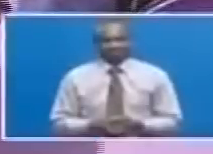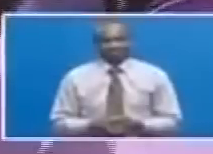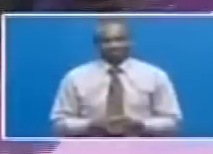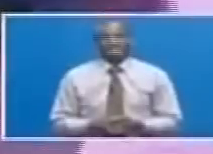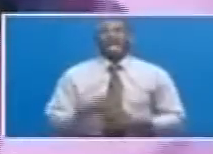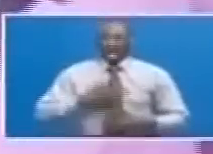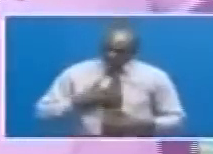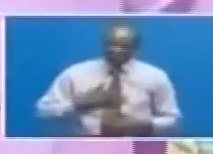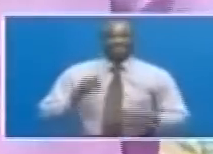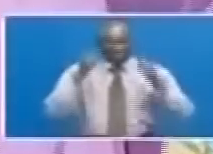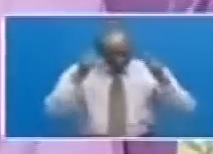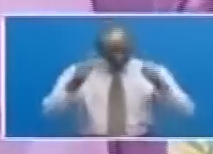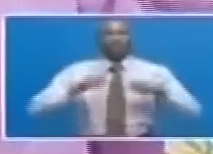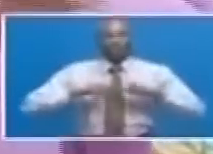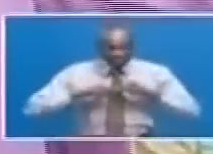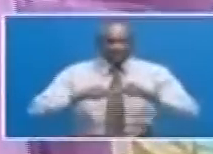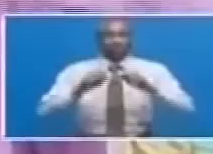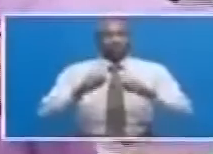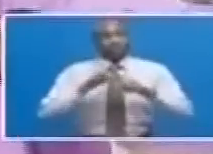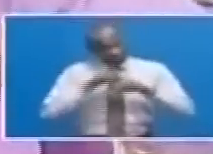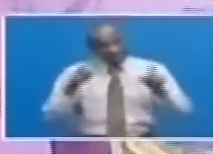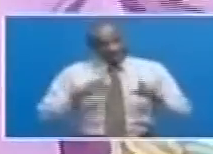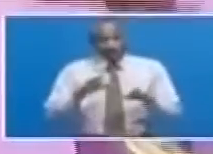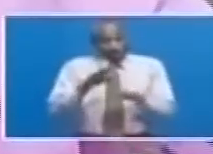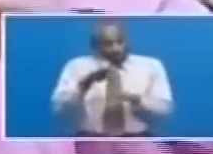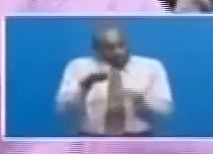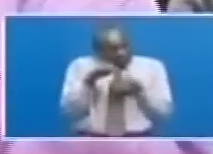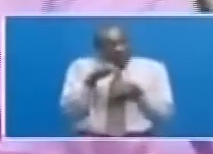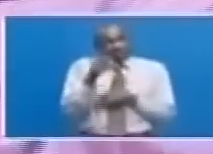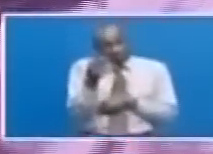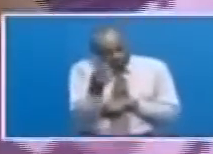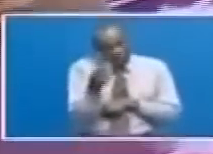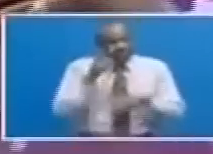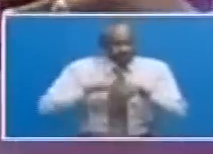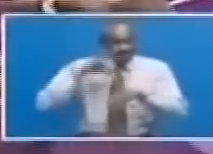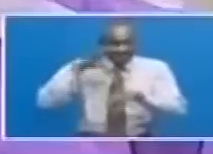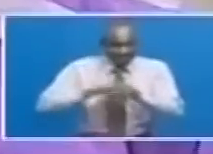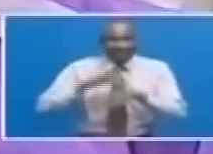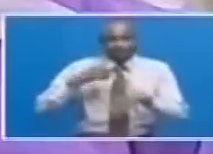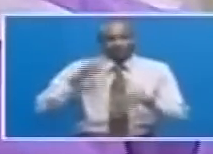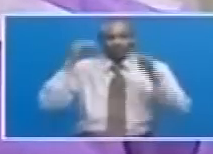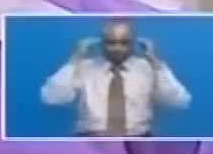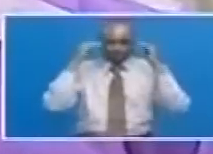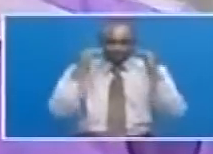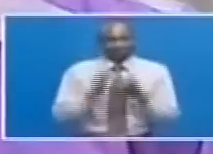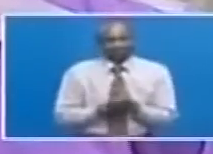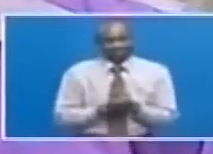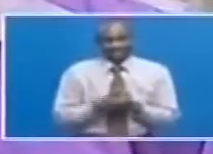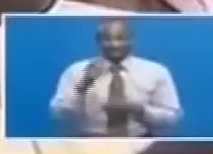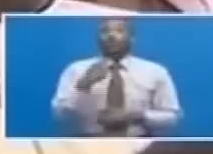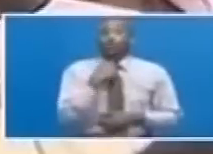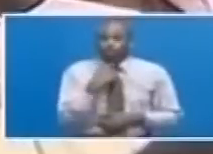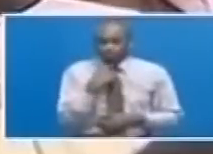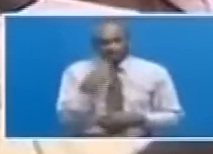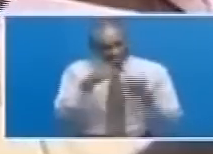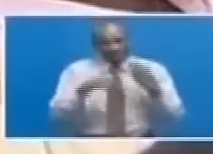Our strike is on, but it is now on hold until we get more from the court. Muungano wa wafanyikazi nchini